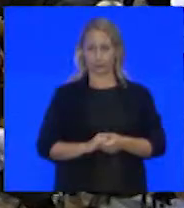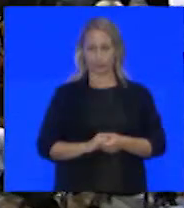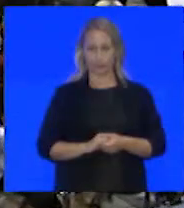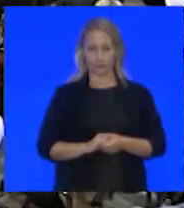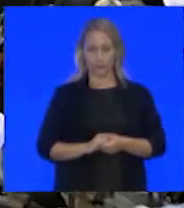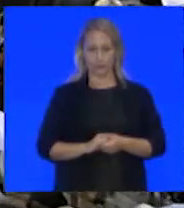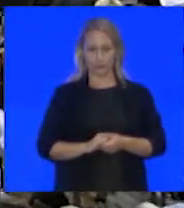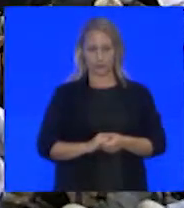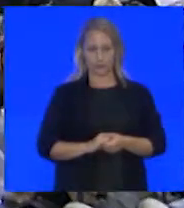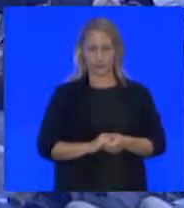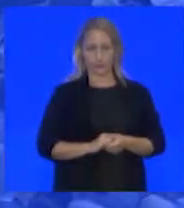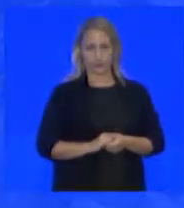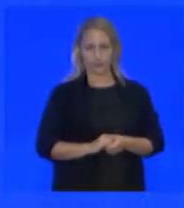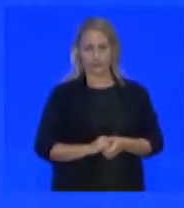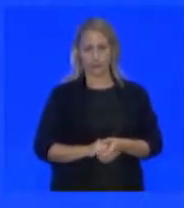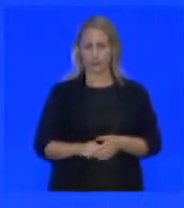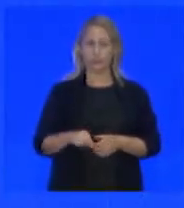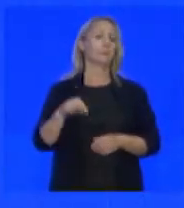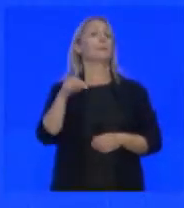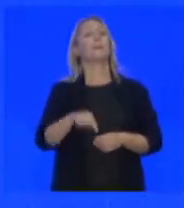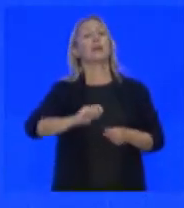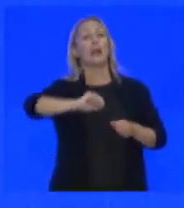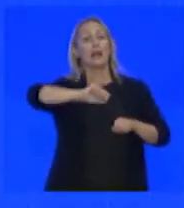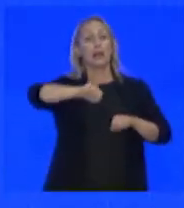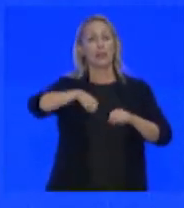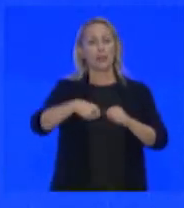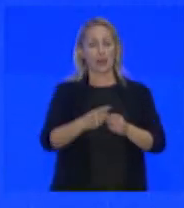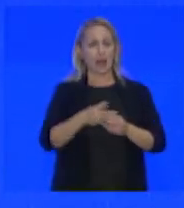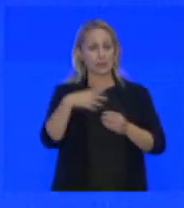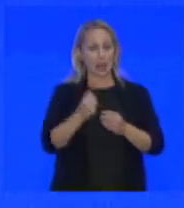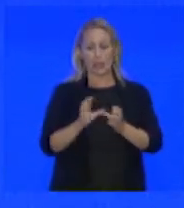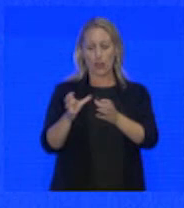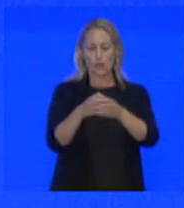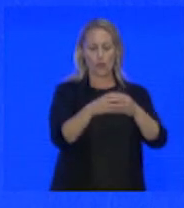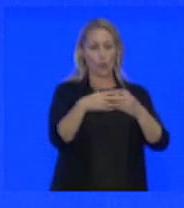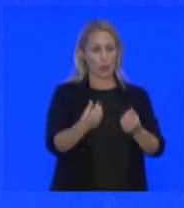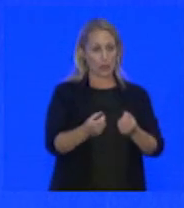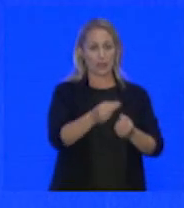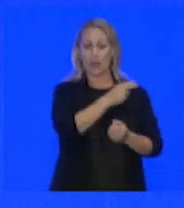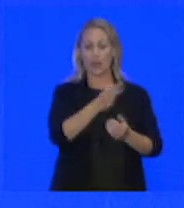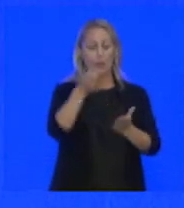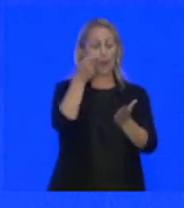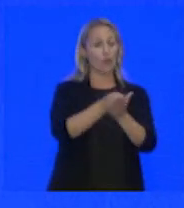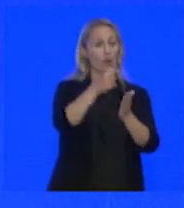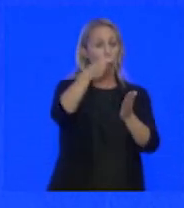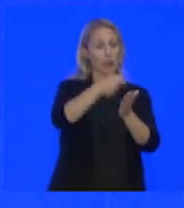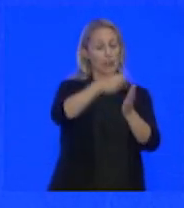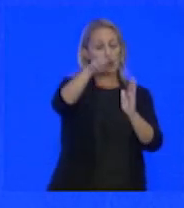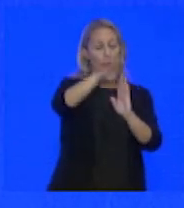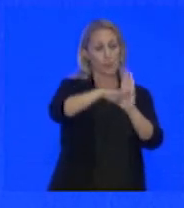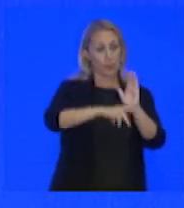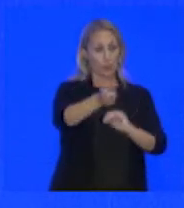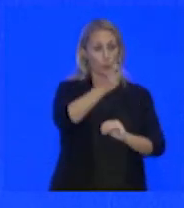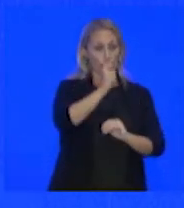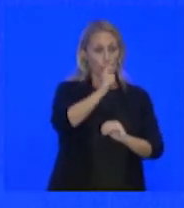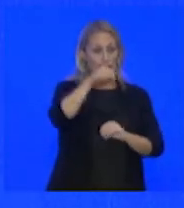Τέσσερα είναι τα κύρια πεδία, οι δράσεις των οποίων θα υπηρετήσουν την ανάπτυξη. Φορολογική πολιτική, οι επενδύσεις,